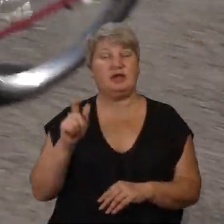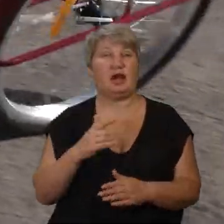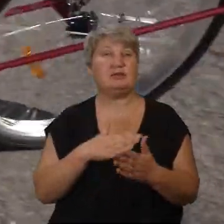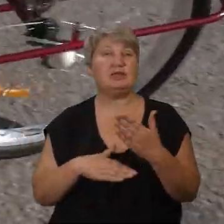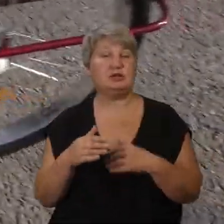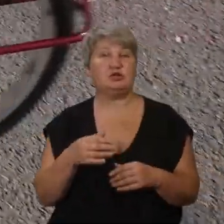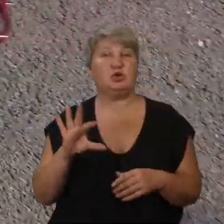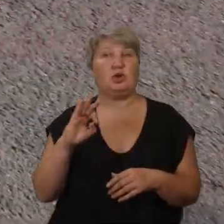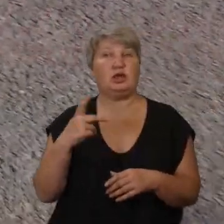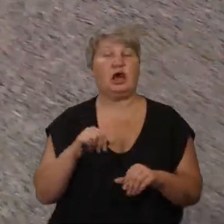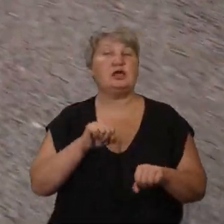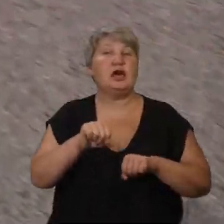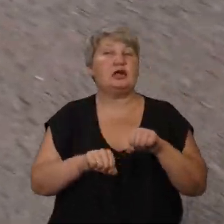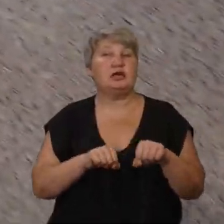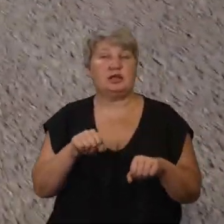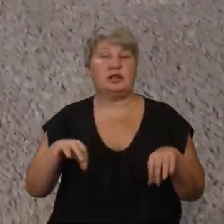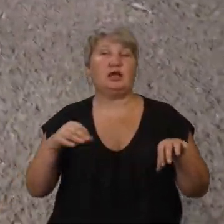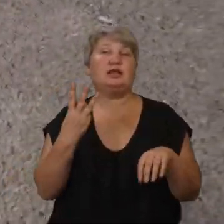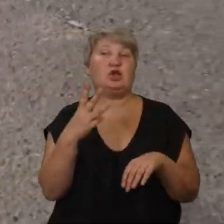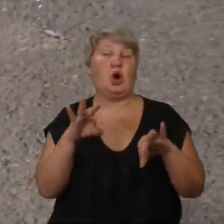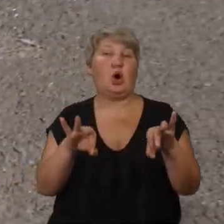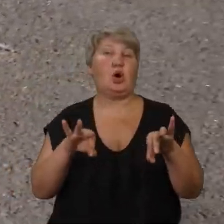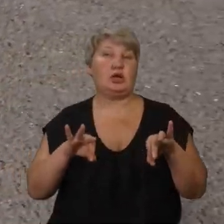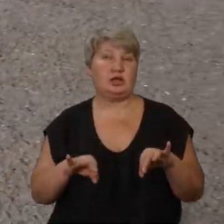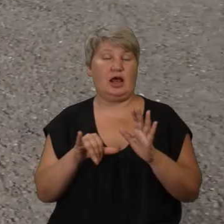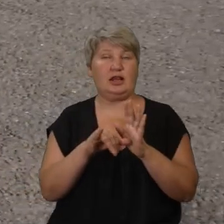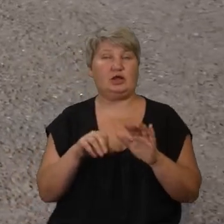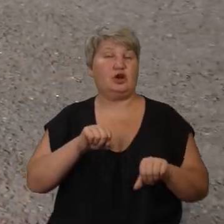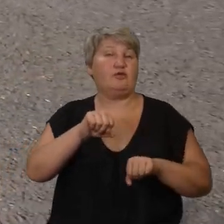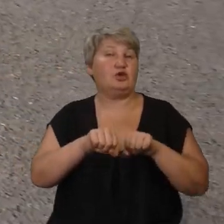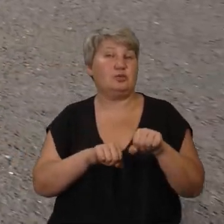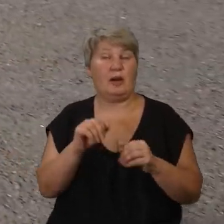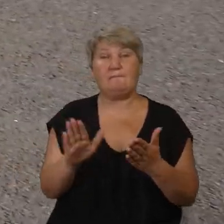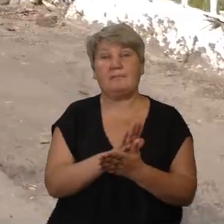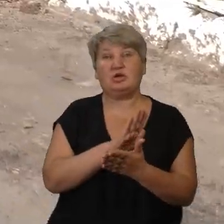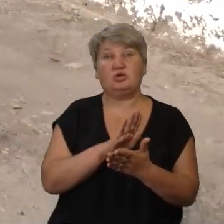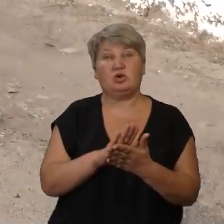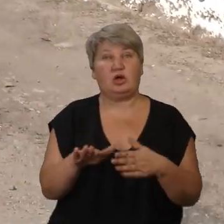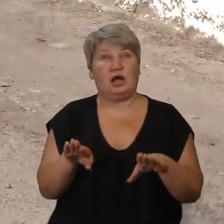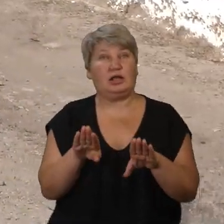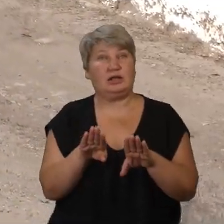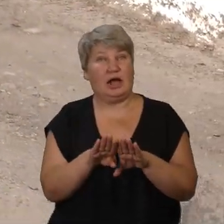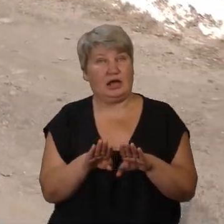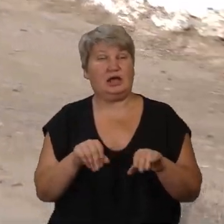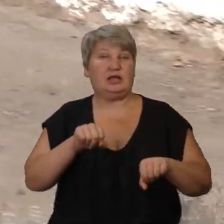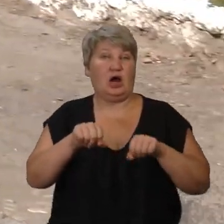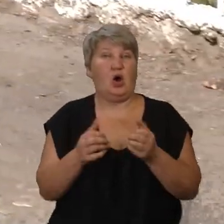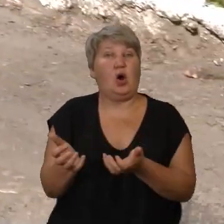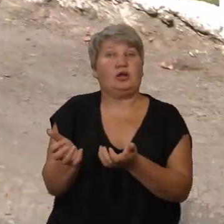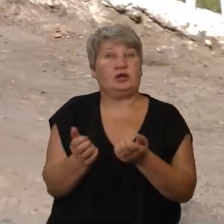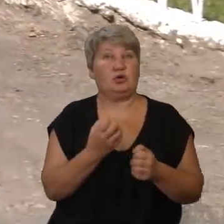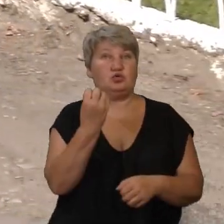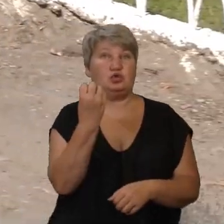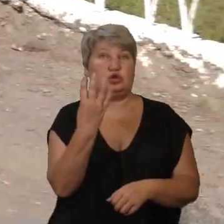як їздити на триколісному електровелосипеді з його слів безкоштовно такій транспорт від організації отримують 14